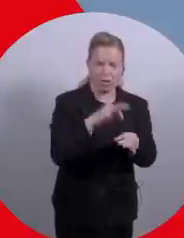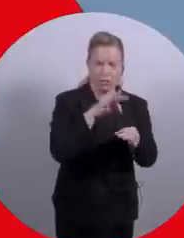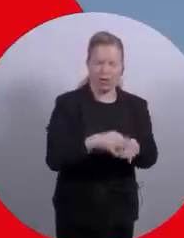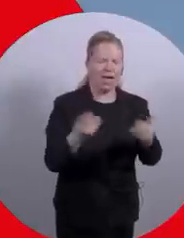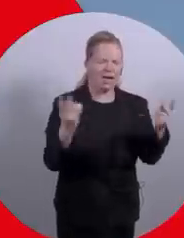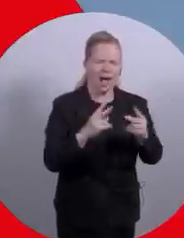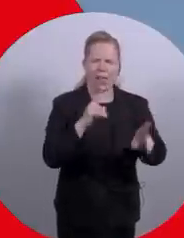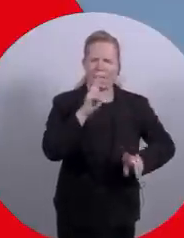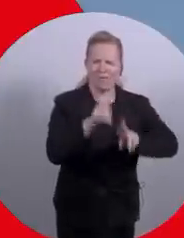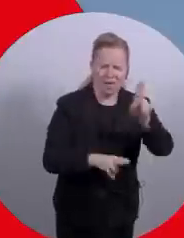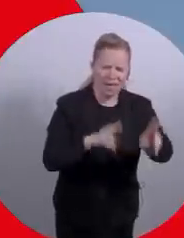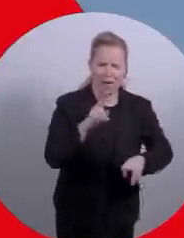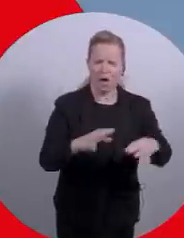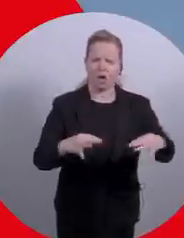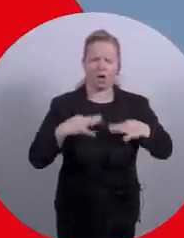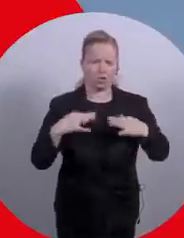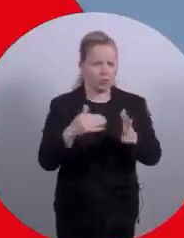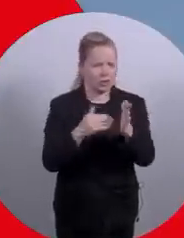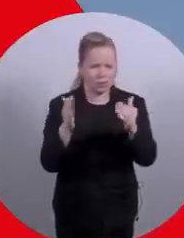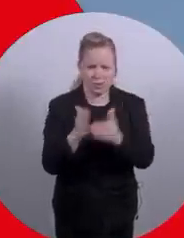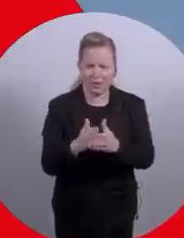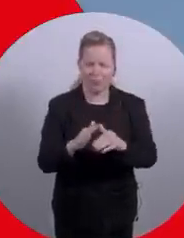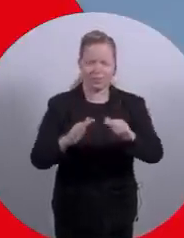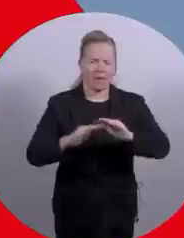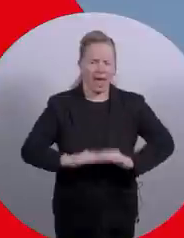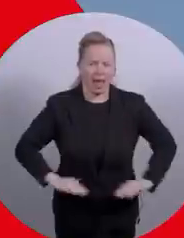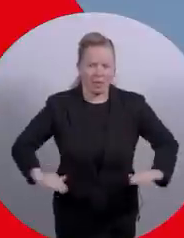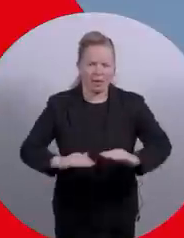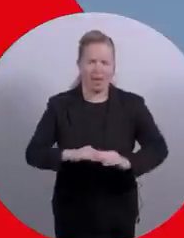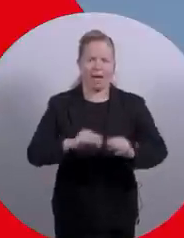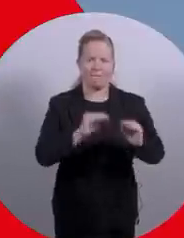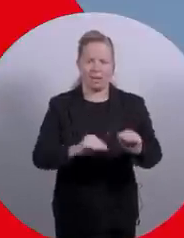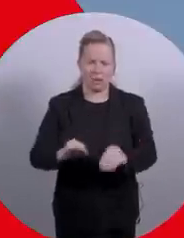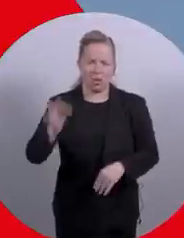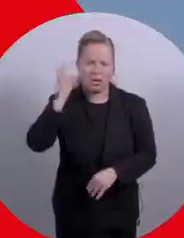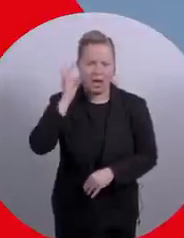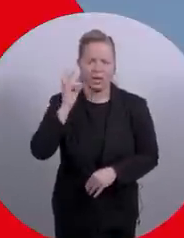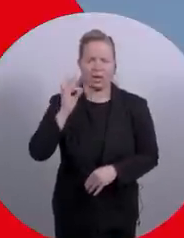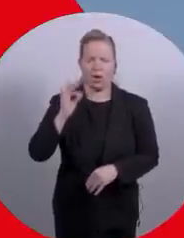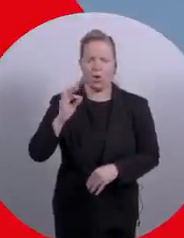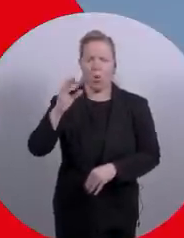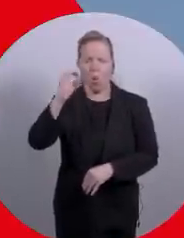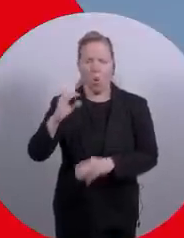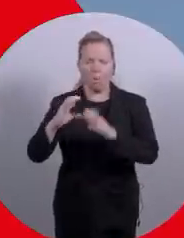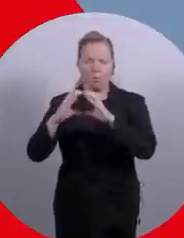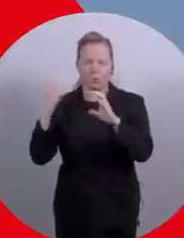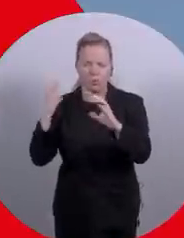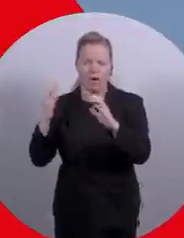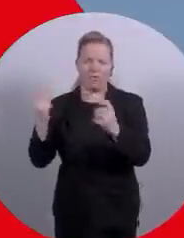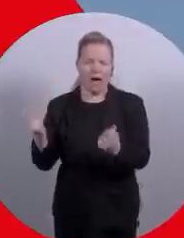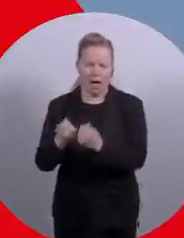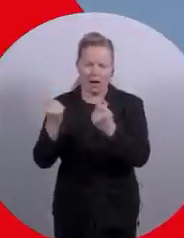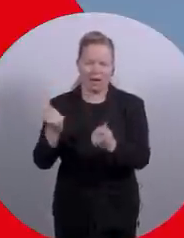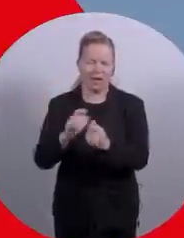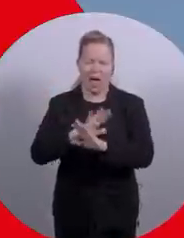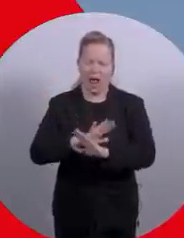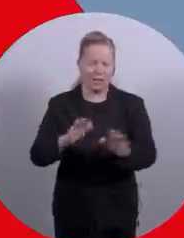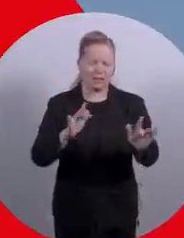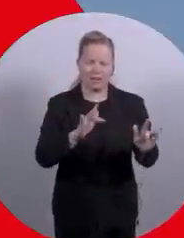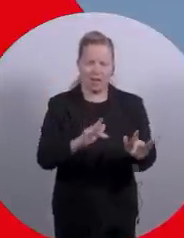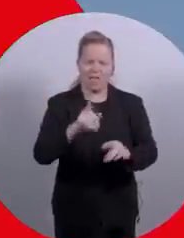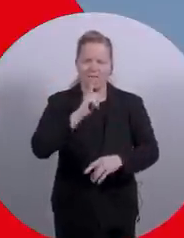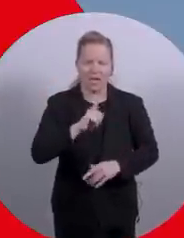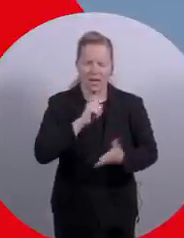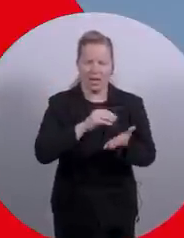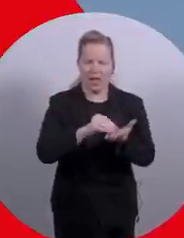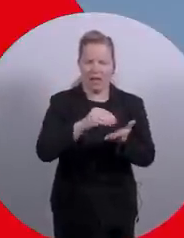ob Pflege Gesundheitssystem die elementarpädagoginnen die opusfahrerinnen alles wird ausgehungert es werden nicht einmal die wohnbaugelder